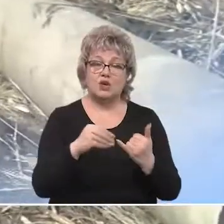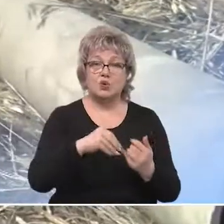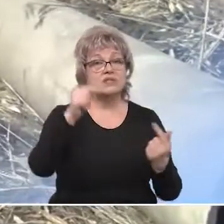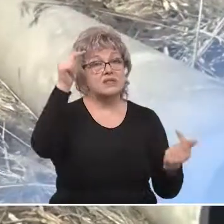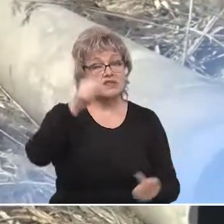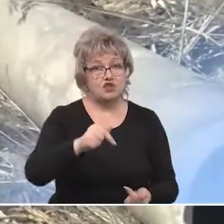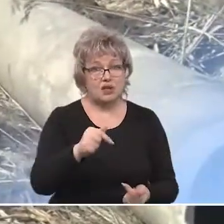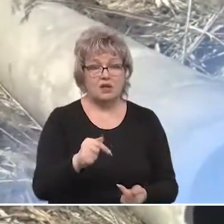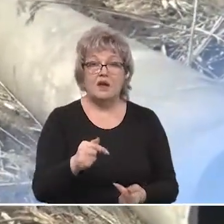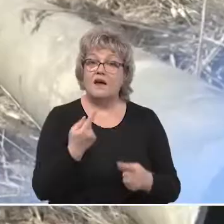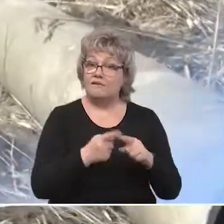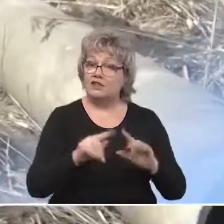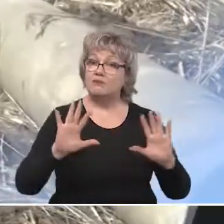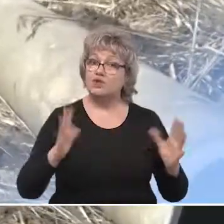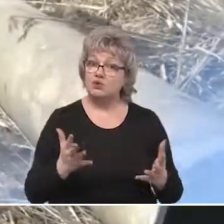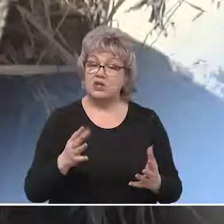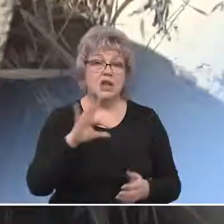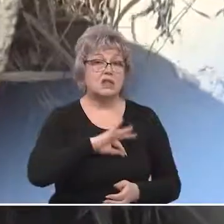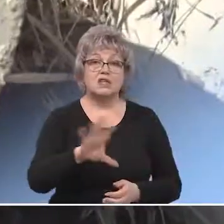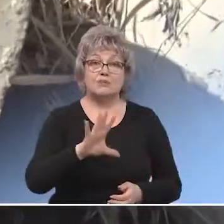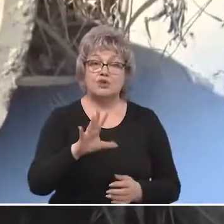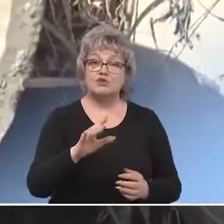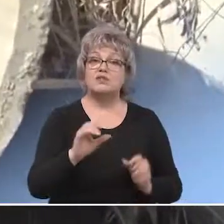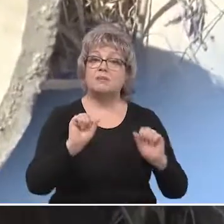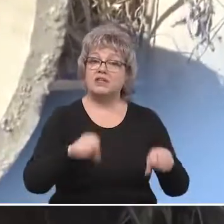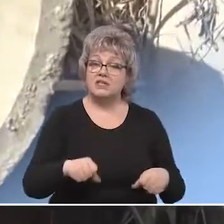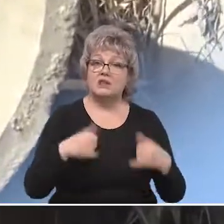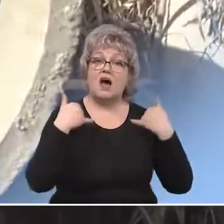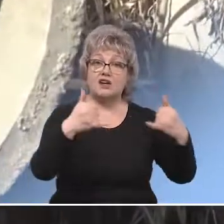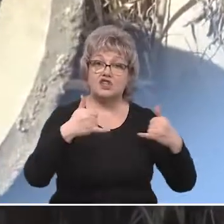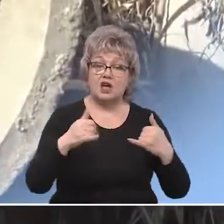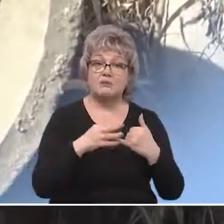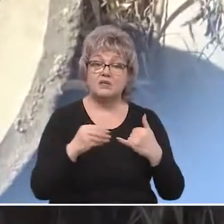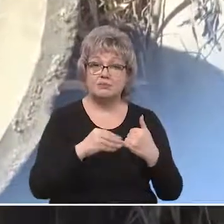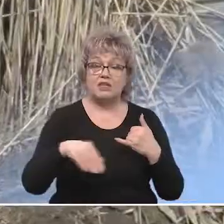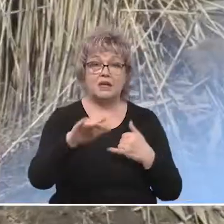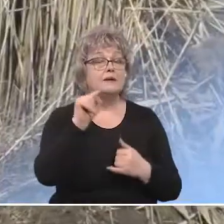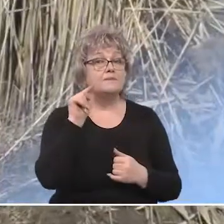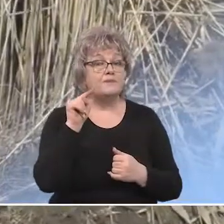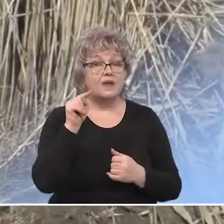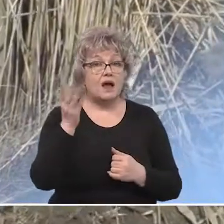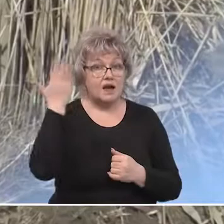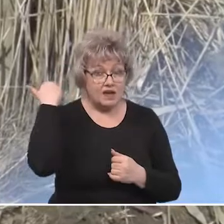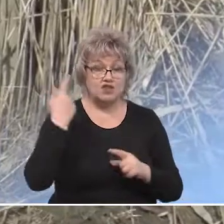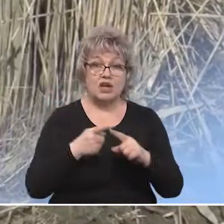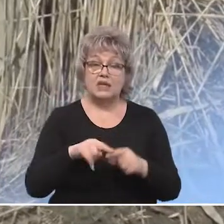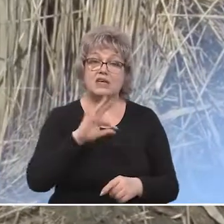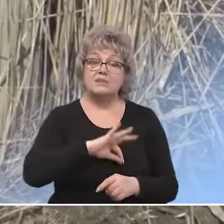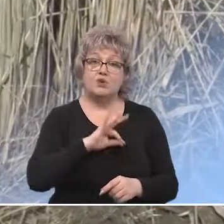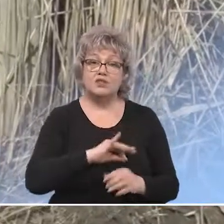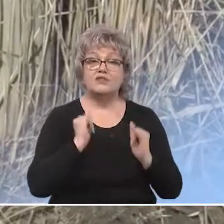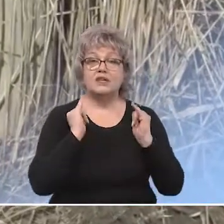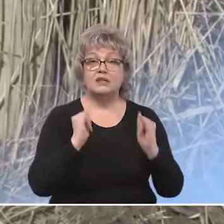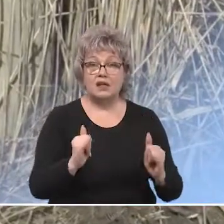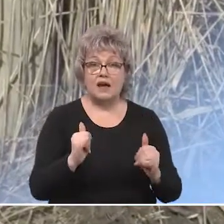земель сельхозназначения. Ведь в данном случае не используется потенциал орошаемого земледелия. Раньше данная система